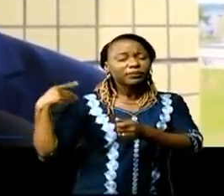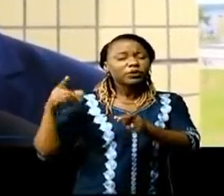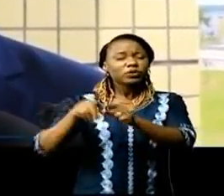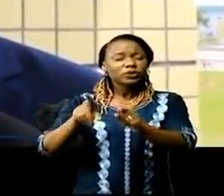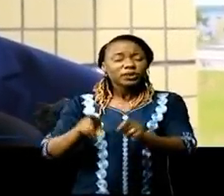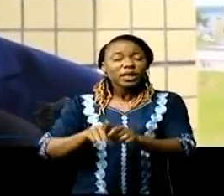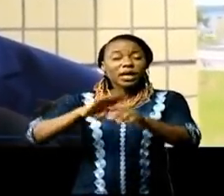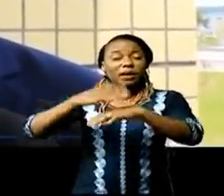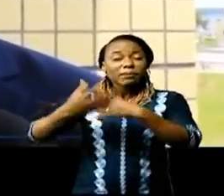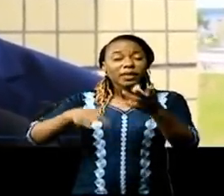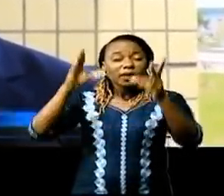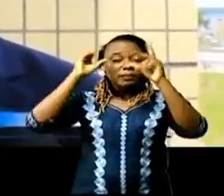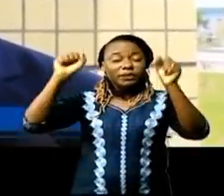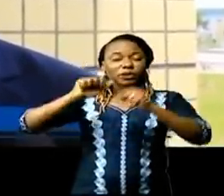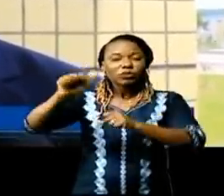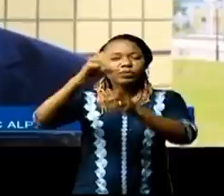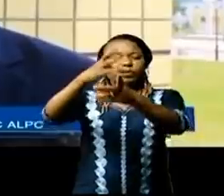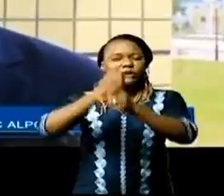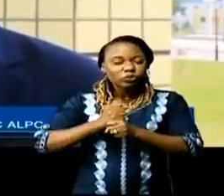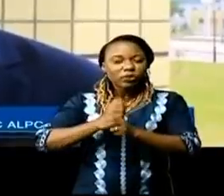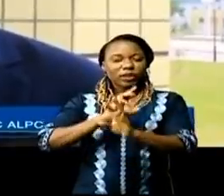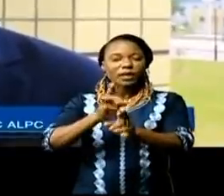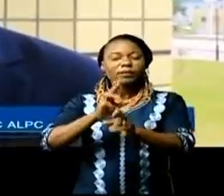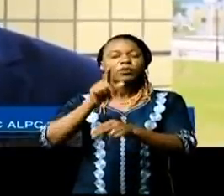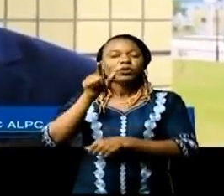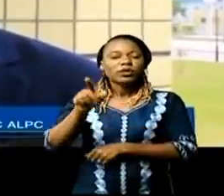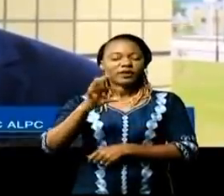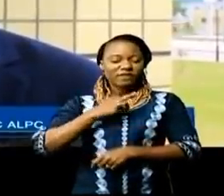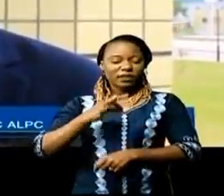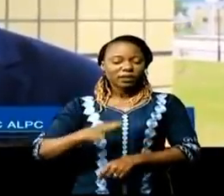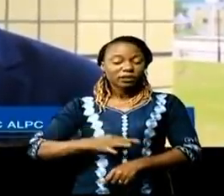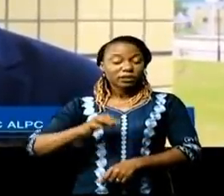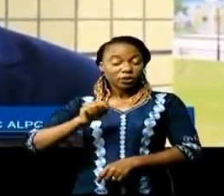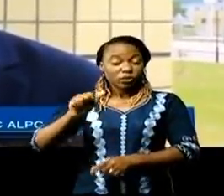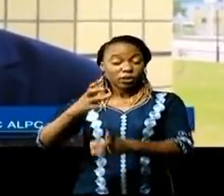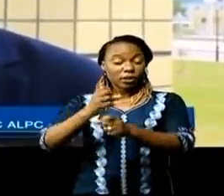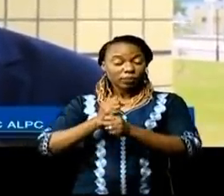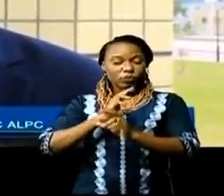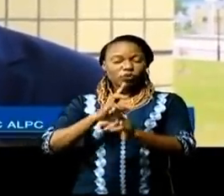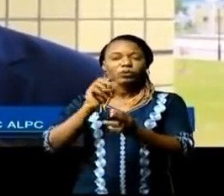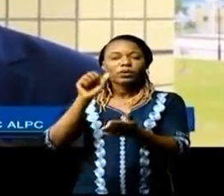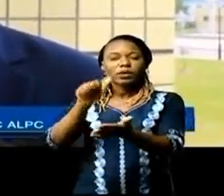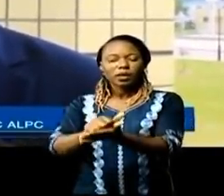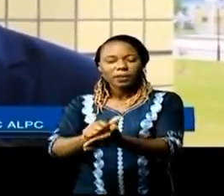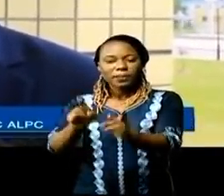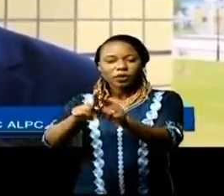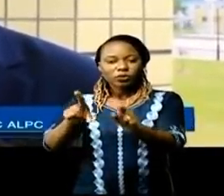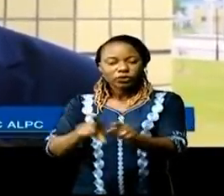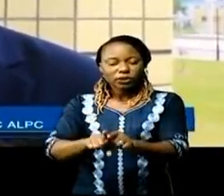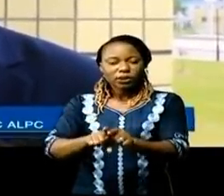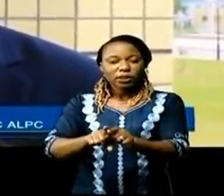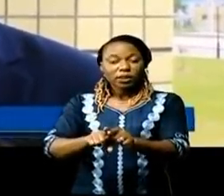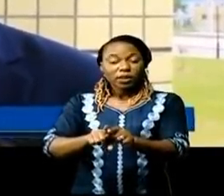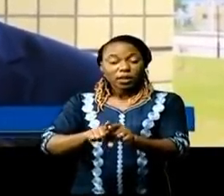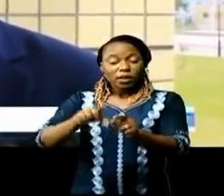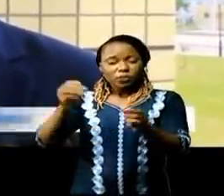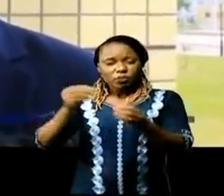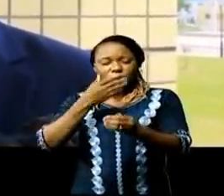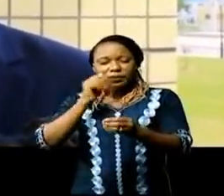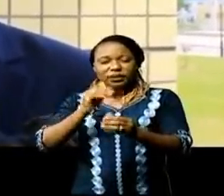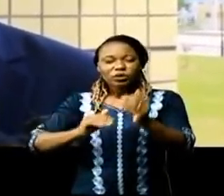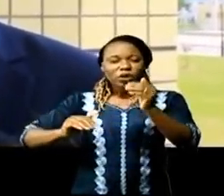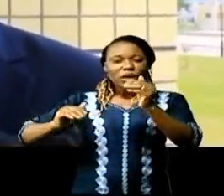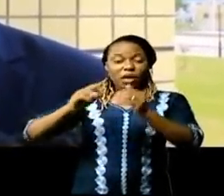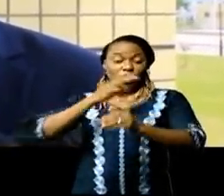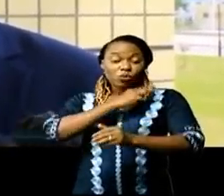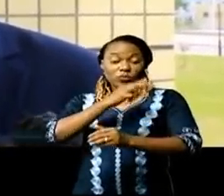de la République, qui est le consommateur final, son Excellence Félix-Antoine Tshisekedi Tshilombo, commandant suprême des forces de défense et